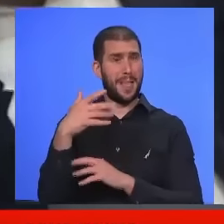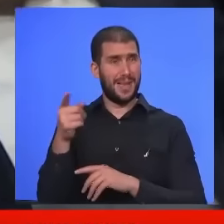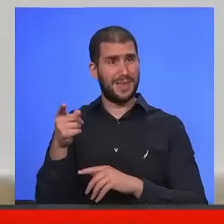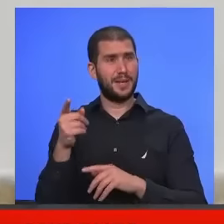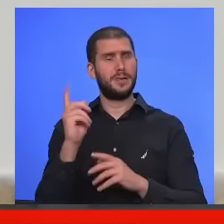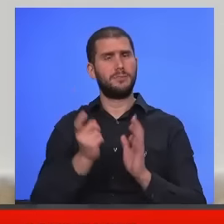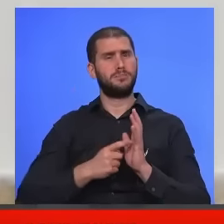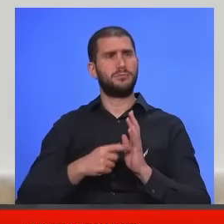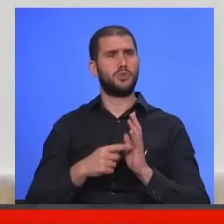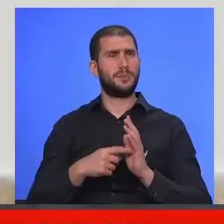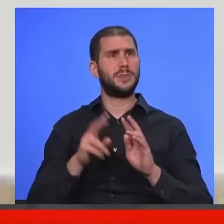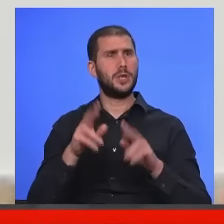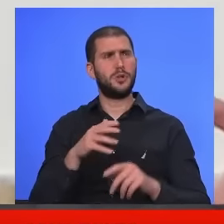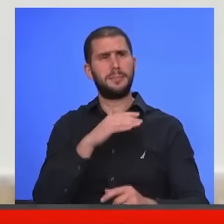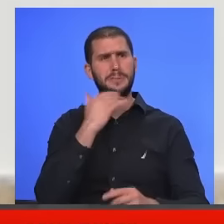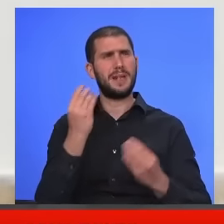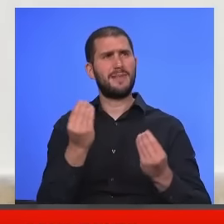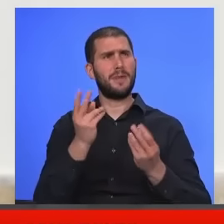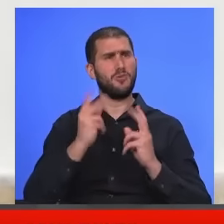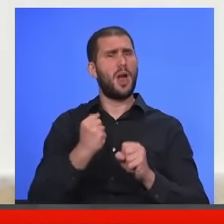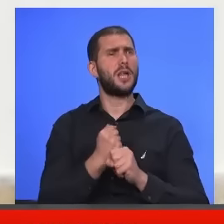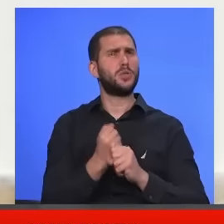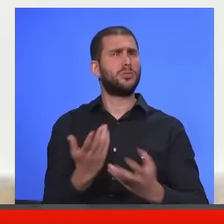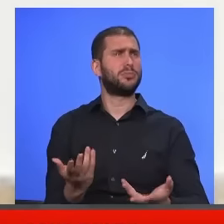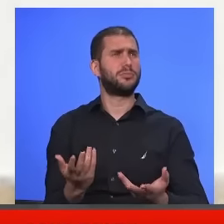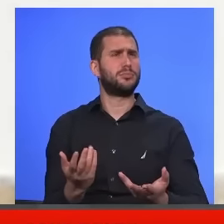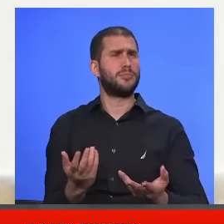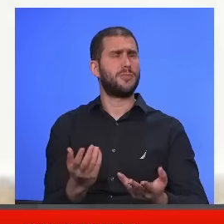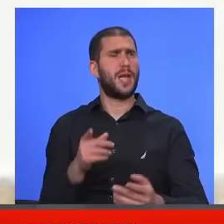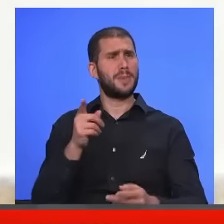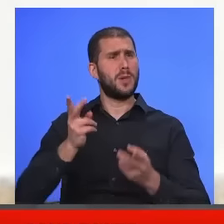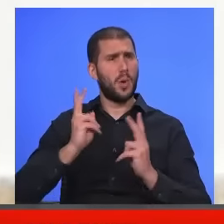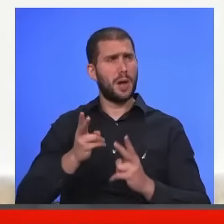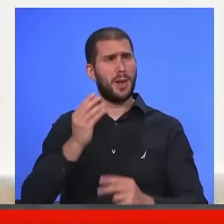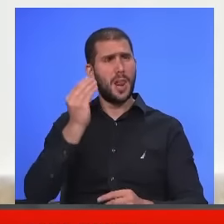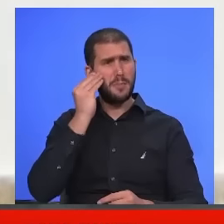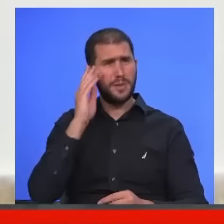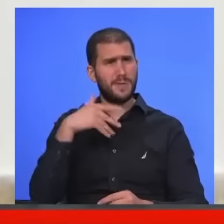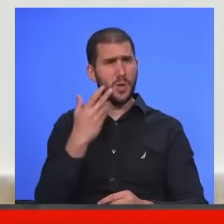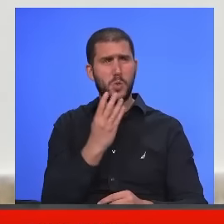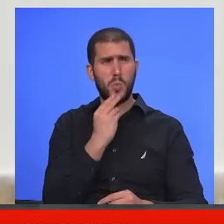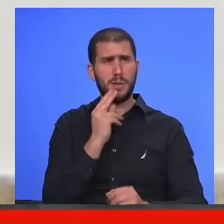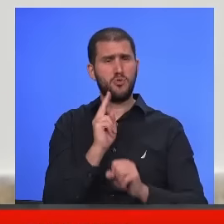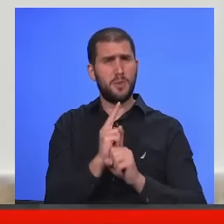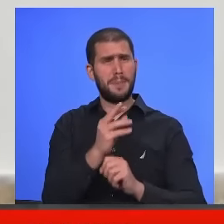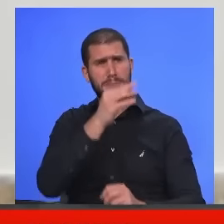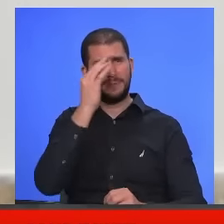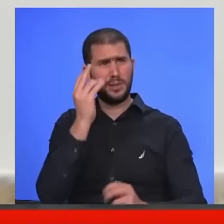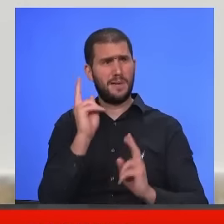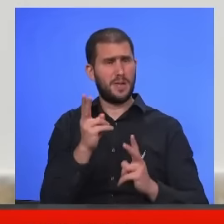הקריאה. יש מספיק דברים שאפשר לעשות. ואתם יכולים ללמוד ולהיות יהודים שומרי מצוות